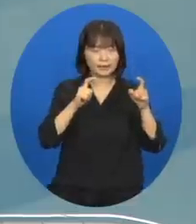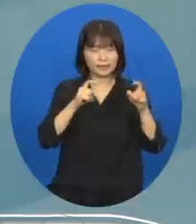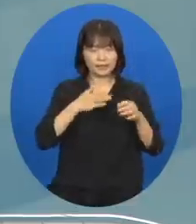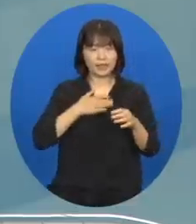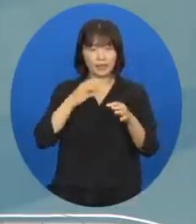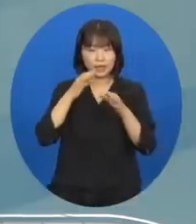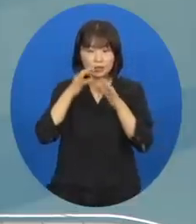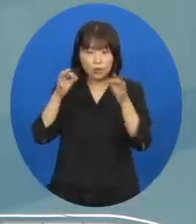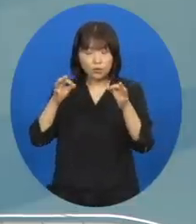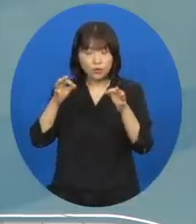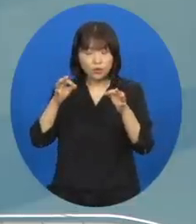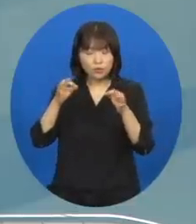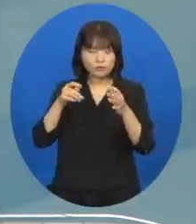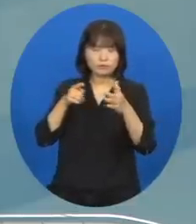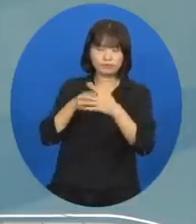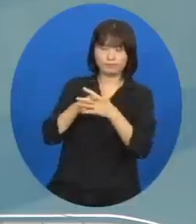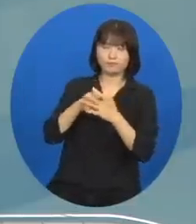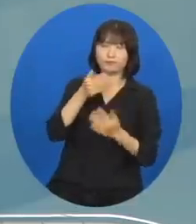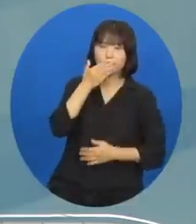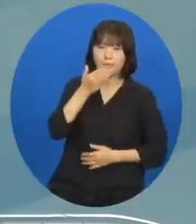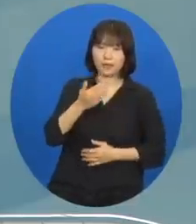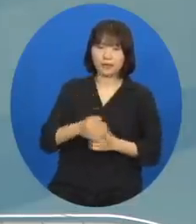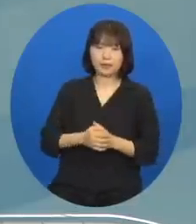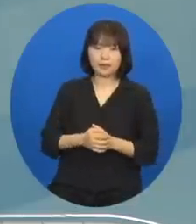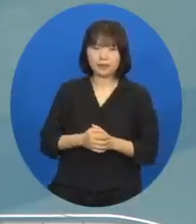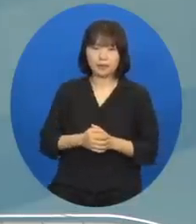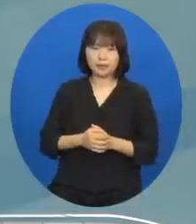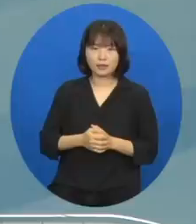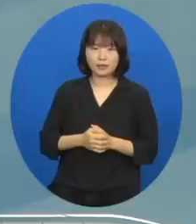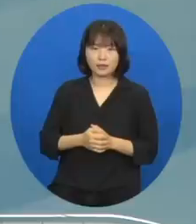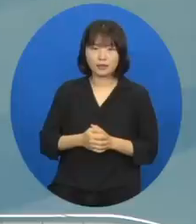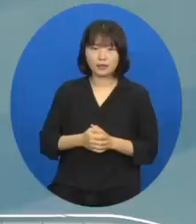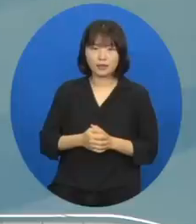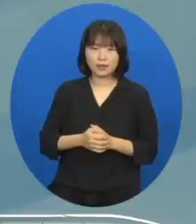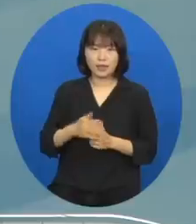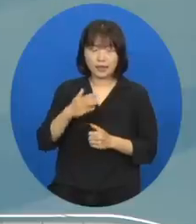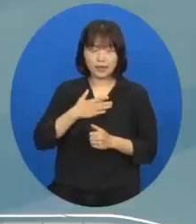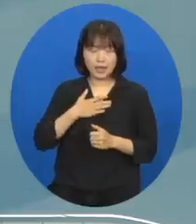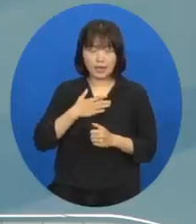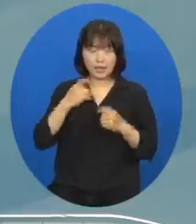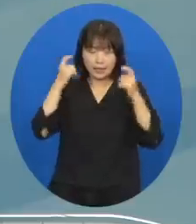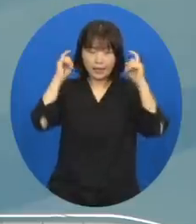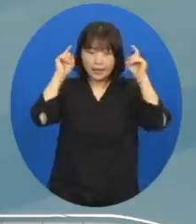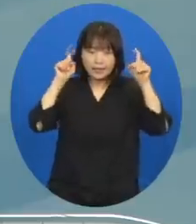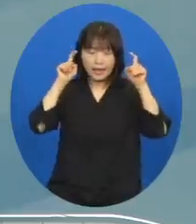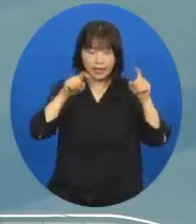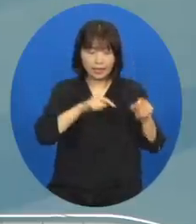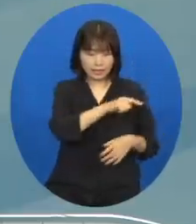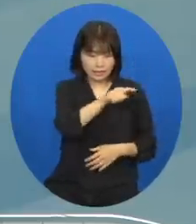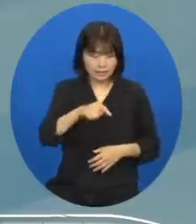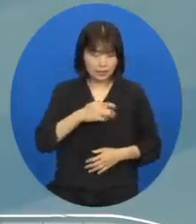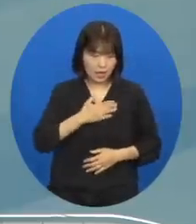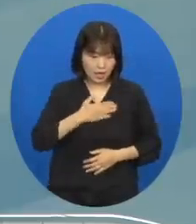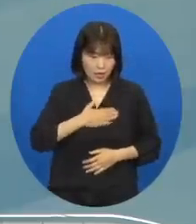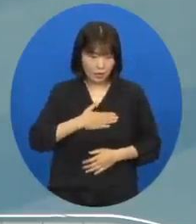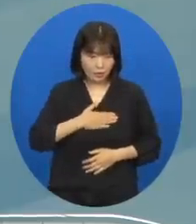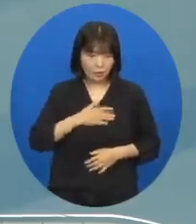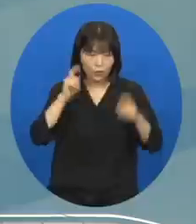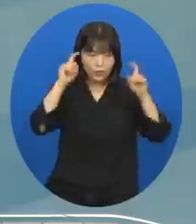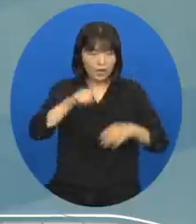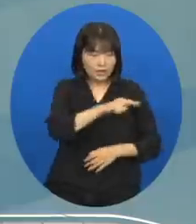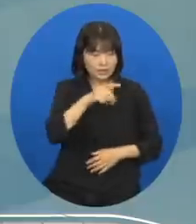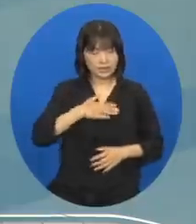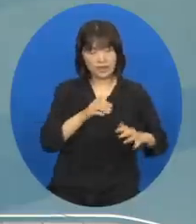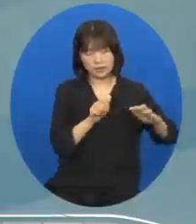목소리를 알아듣는다. 거기에 그치신 것이 아니고 나는 내 양들을 알고 내 양들은 나를